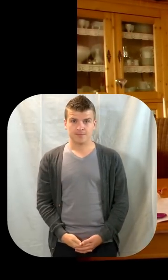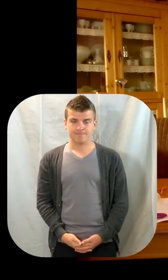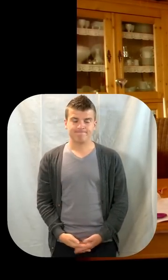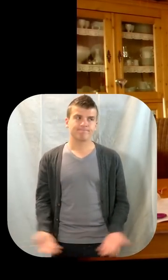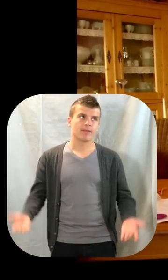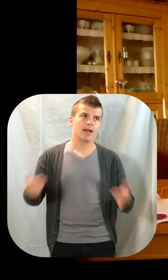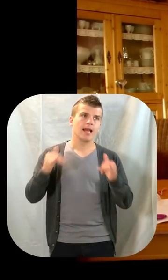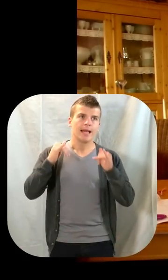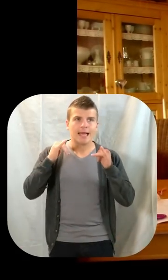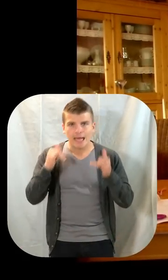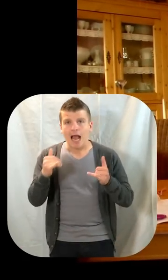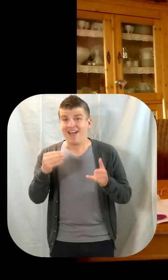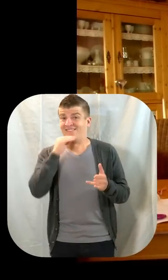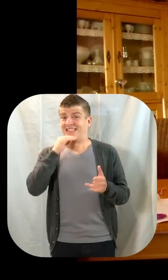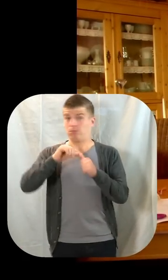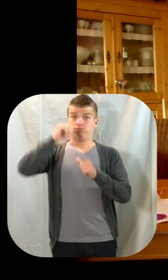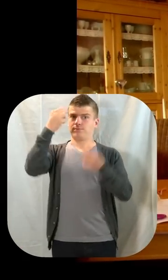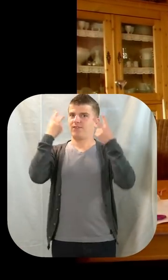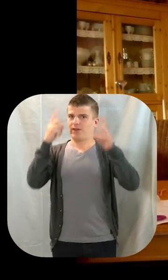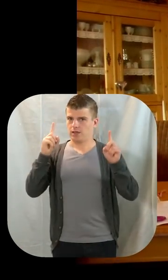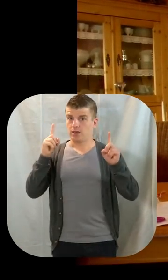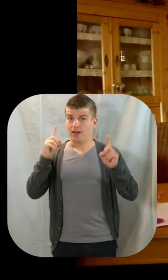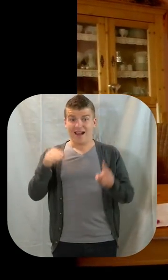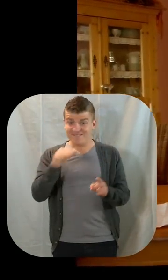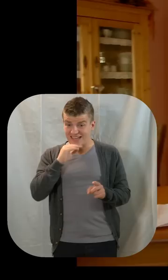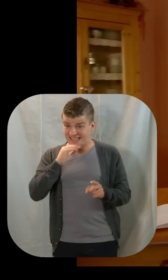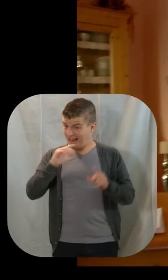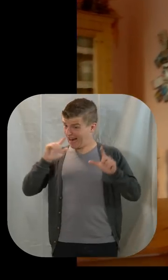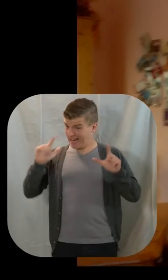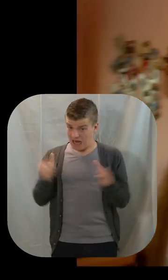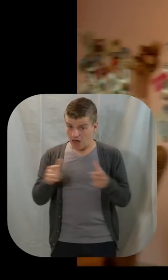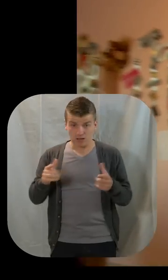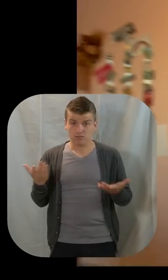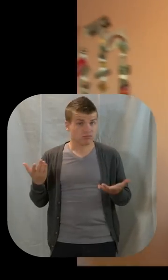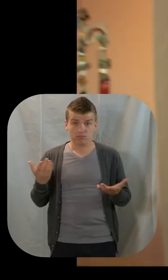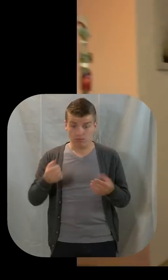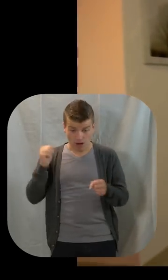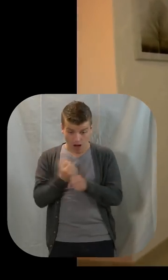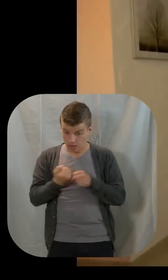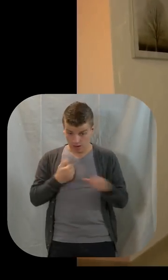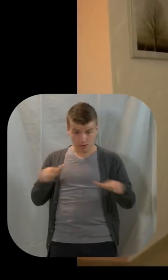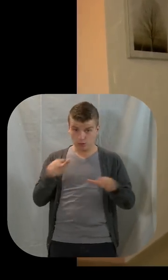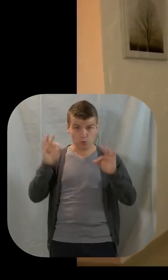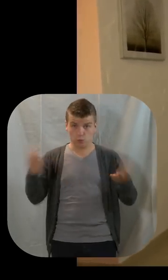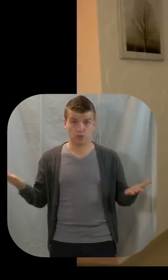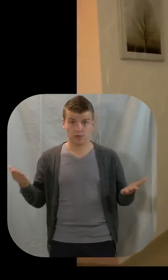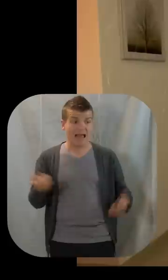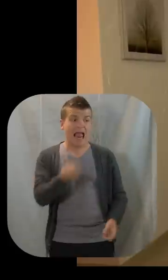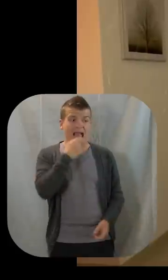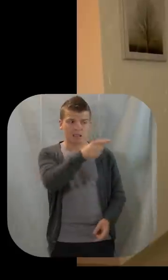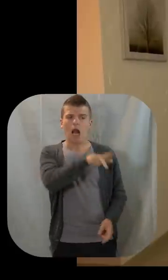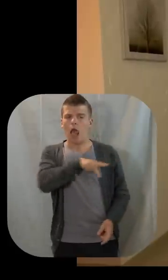Ja, Wasser ist das Wichtigste. Ohne Wasser kann man lange nicht so lange klarkommen wie ohne